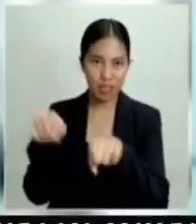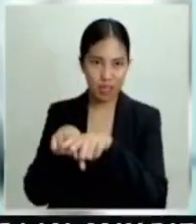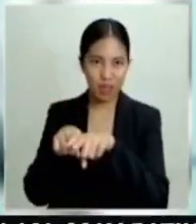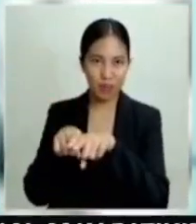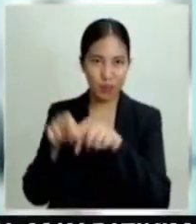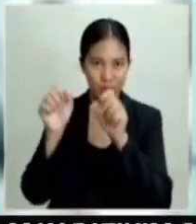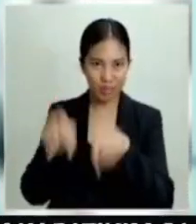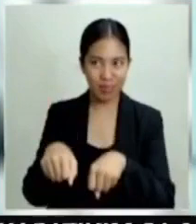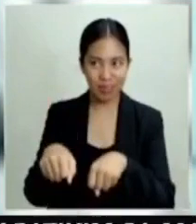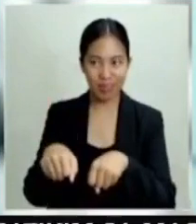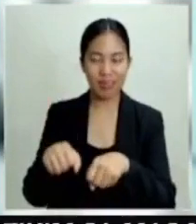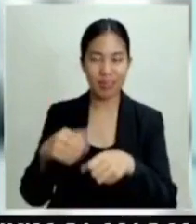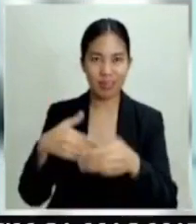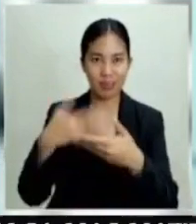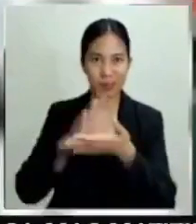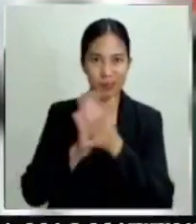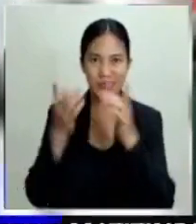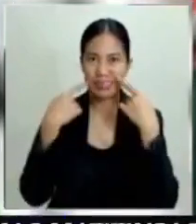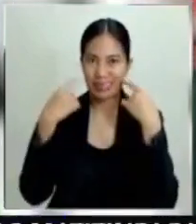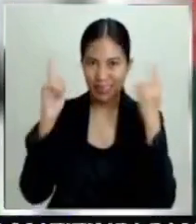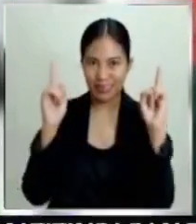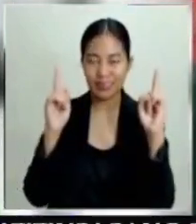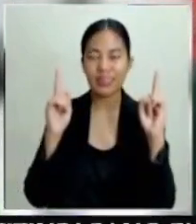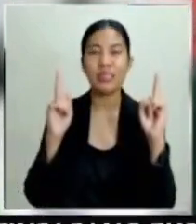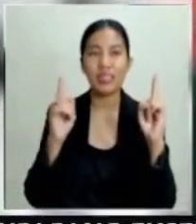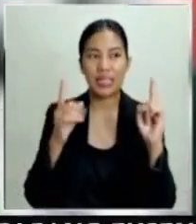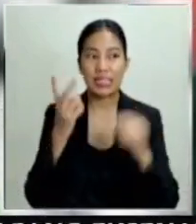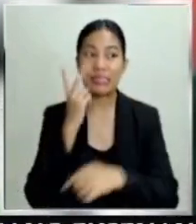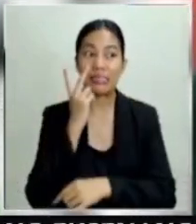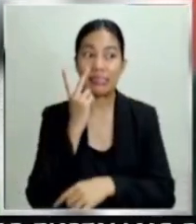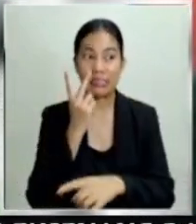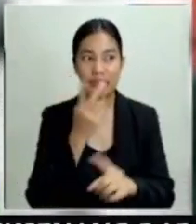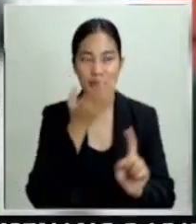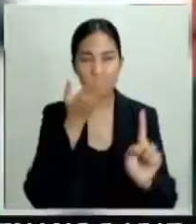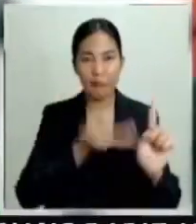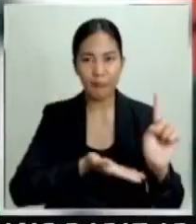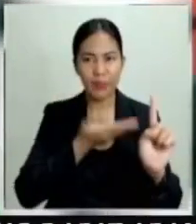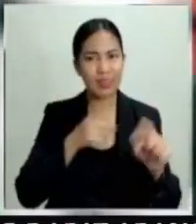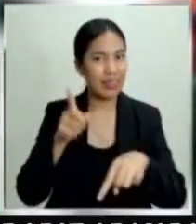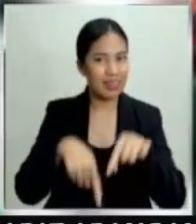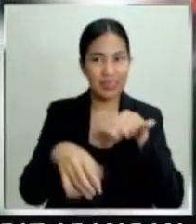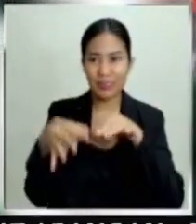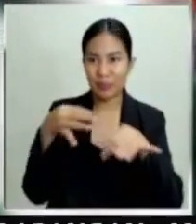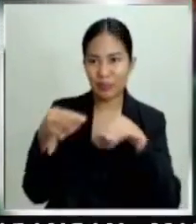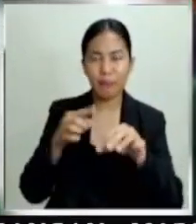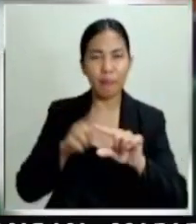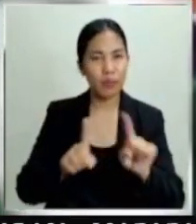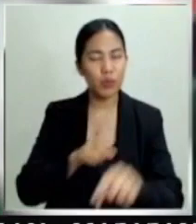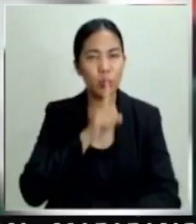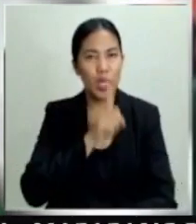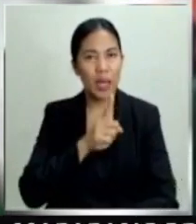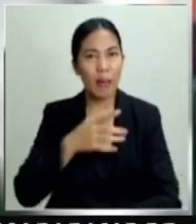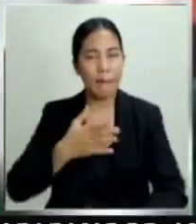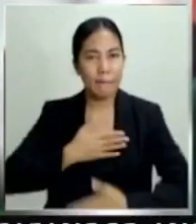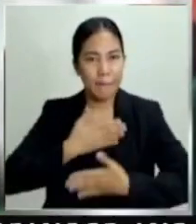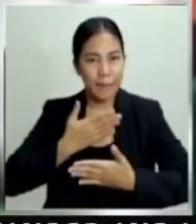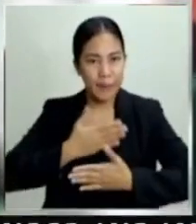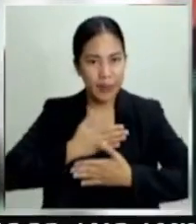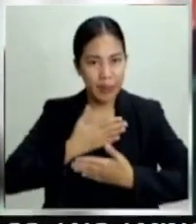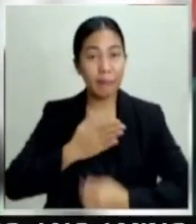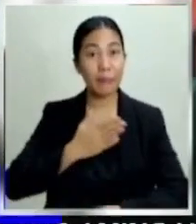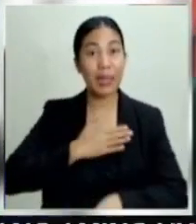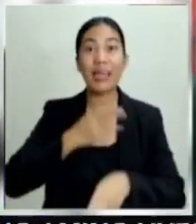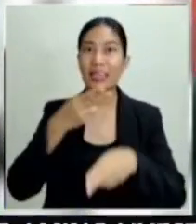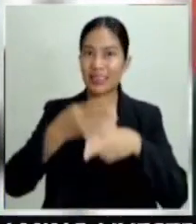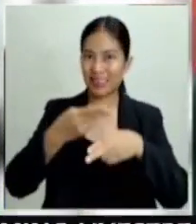Caloy. Nakikita namin sa kanya yun. Hindi ko po siya ma-explain eh, pero masaya po talaga ako dahil nababanggit na po yung pangalan ko, hindi na po